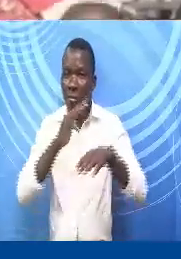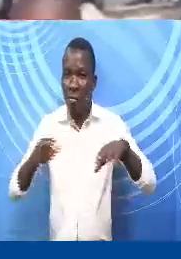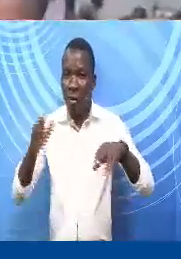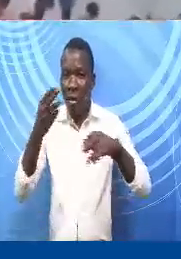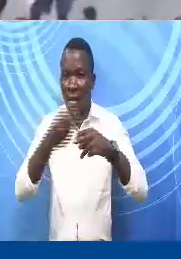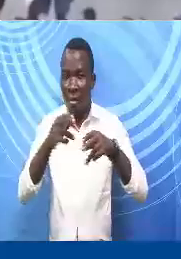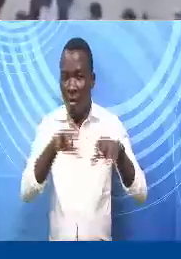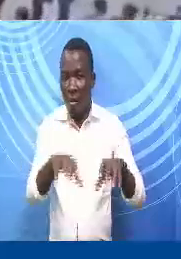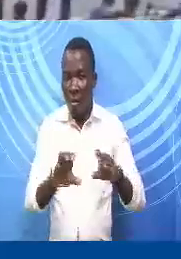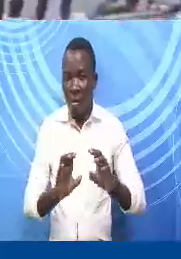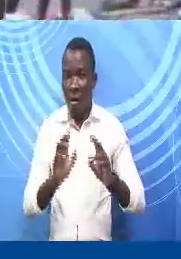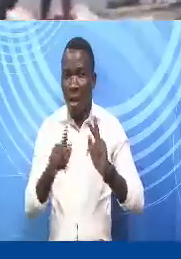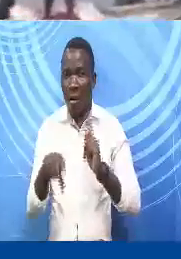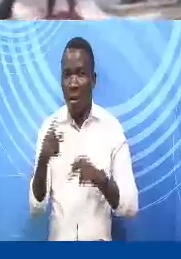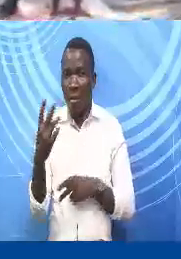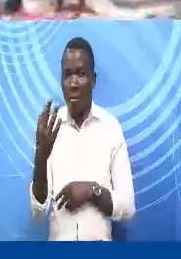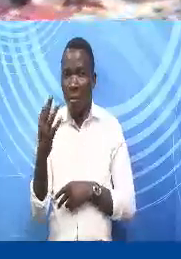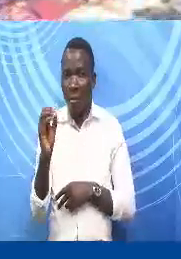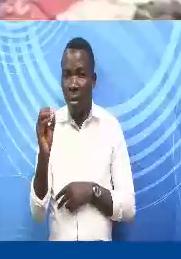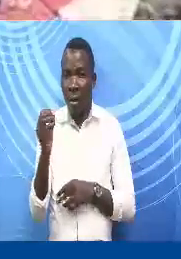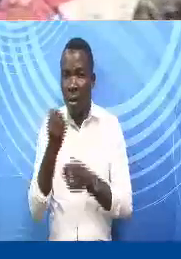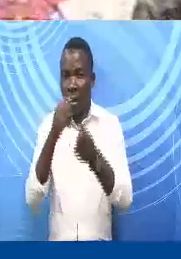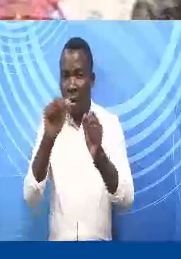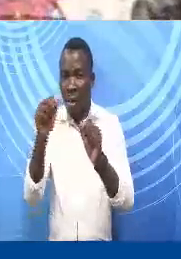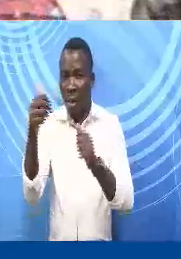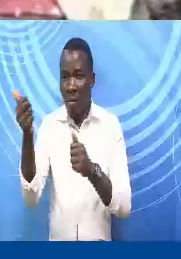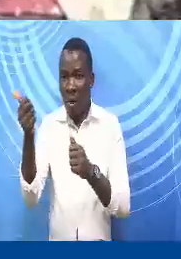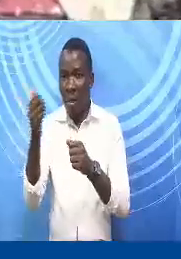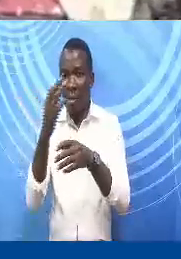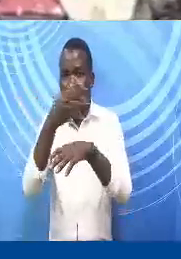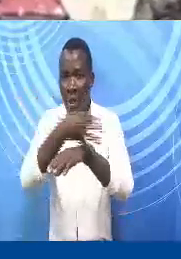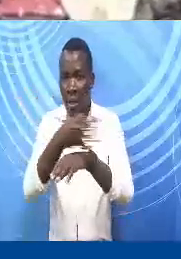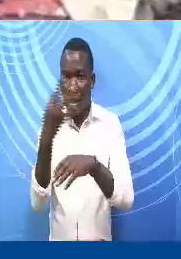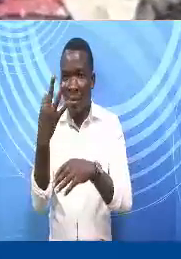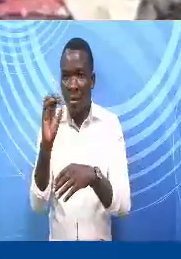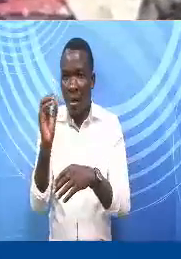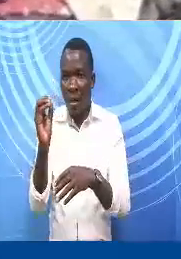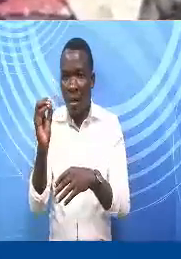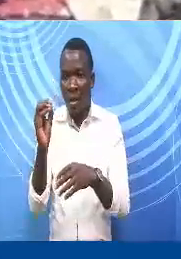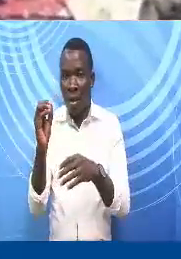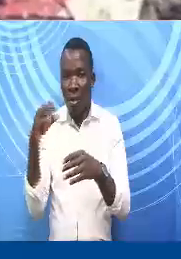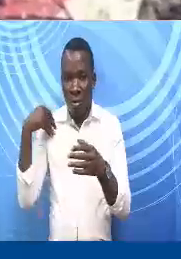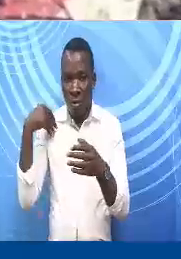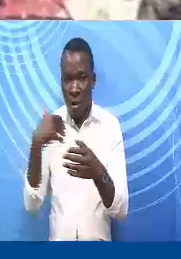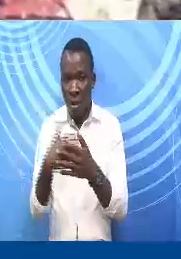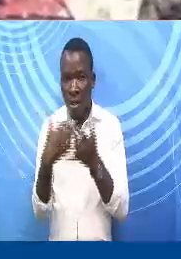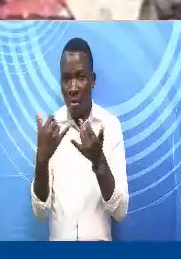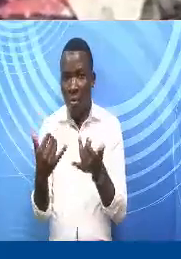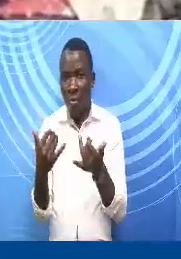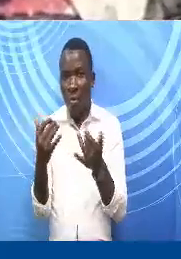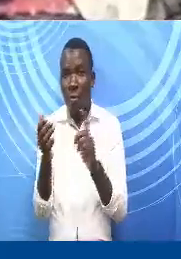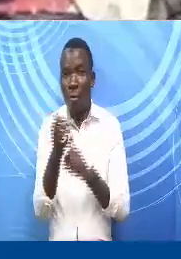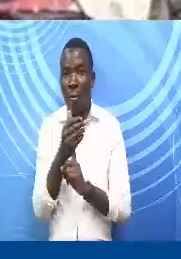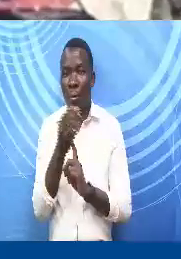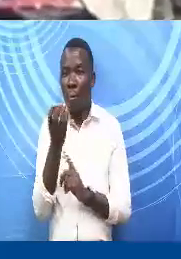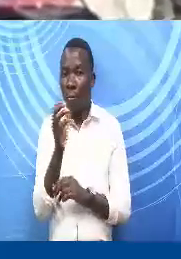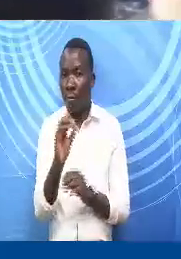kuri 300 barokotse, ariko abandi nabo basaga 300 ntago kugeza kuri ubu barabasha